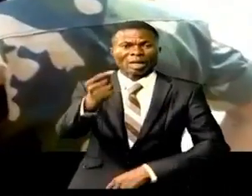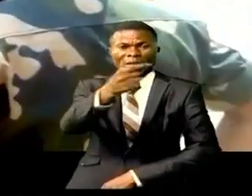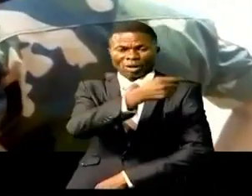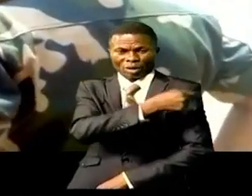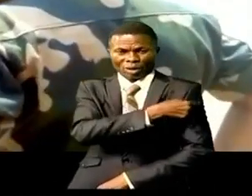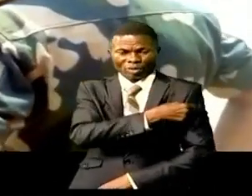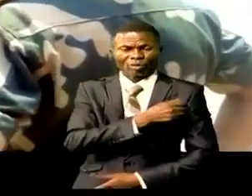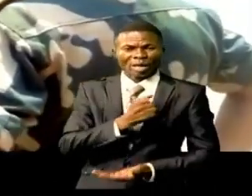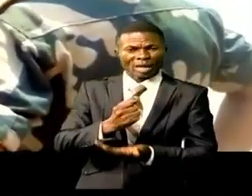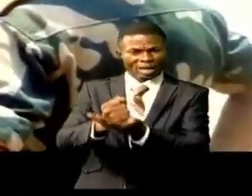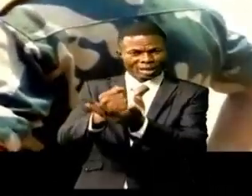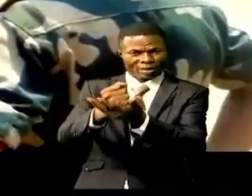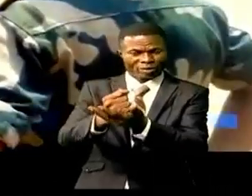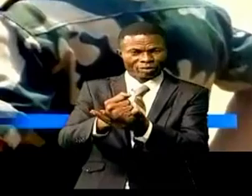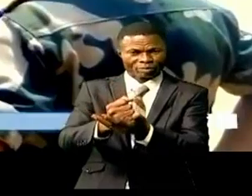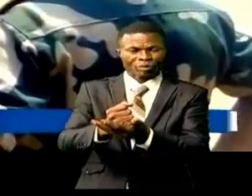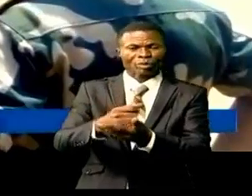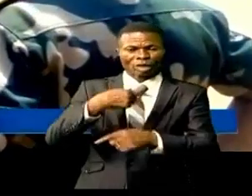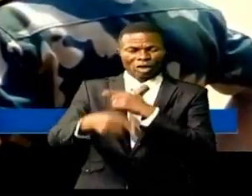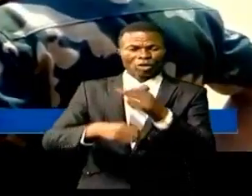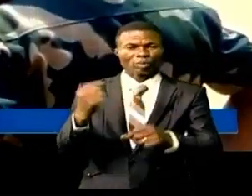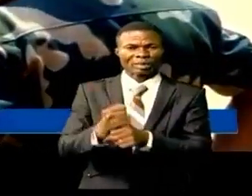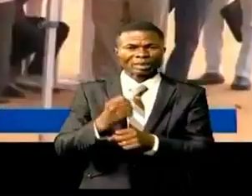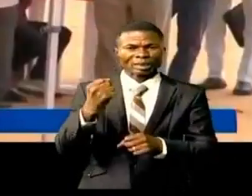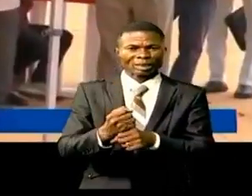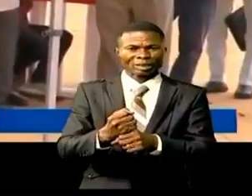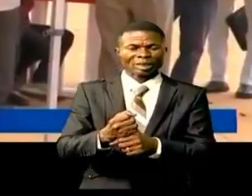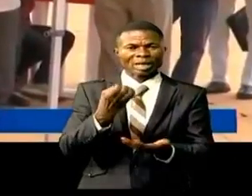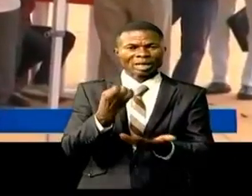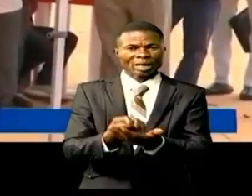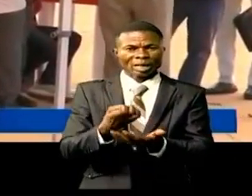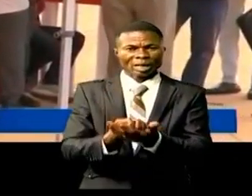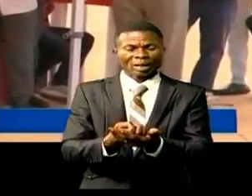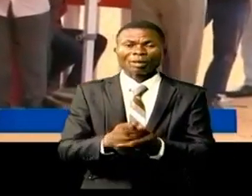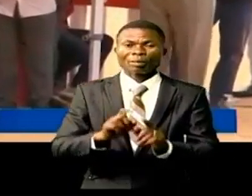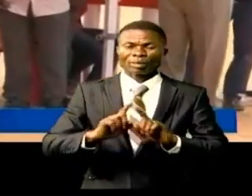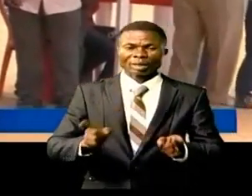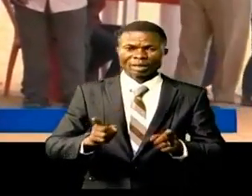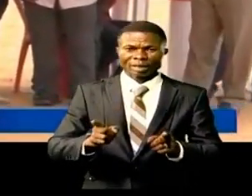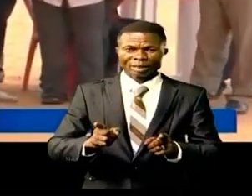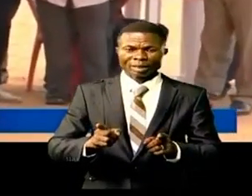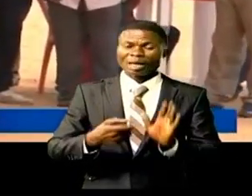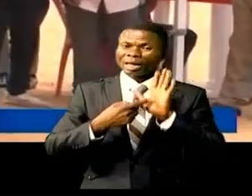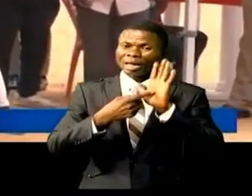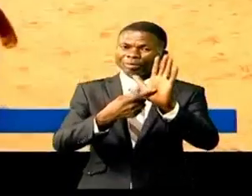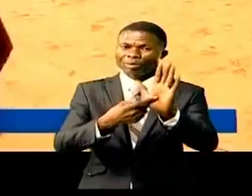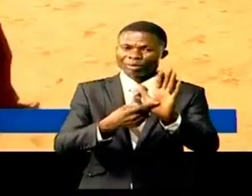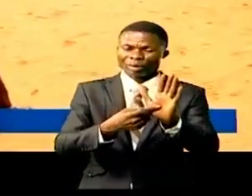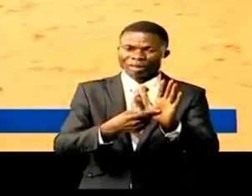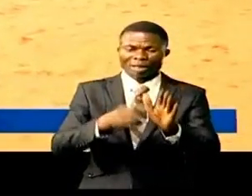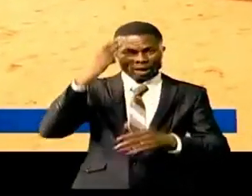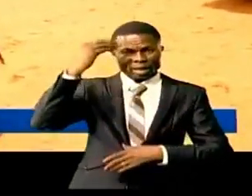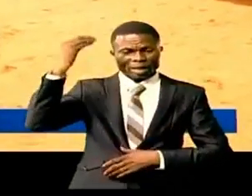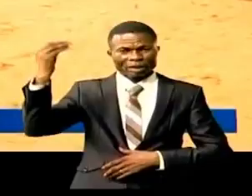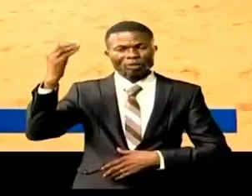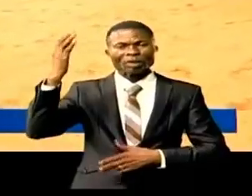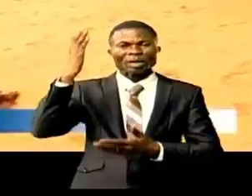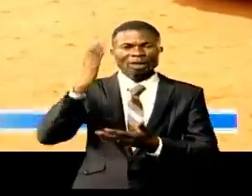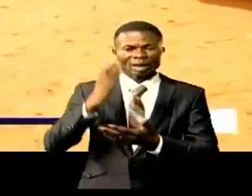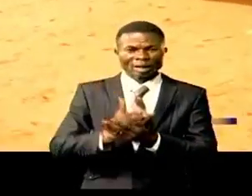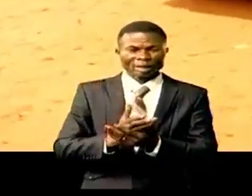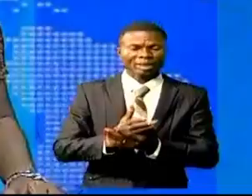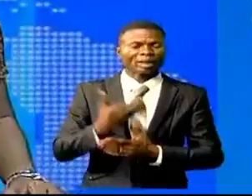va favoriser la reprise des activités économiques car il représente un espoir de sortie de